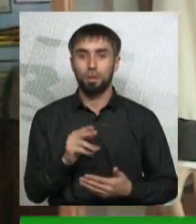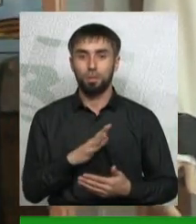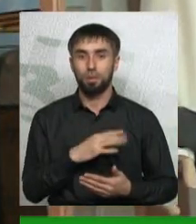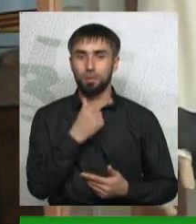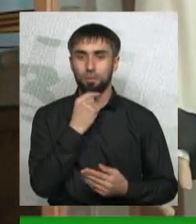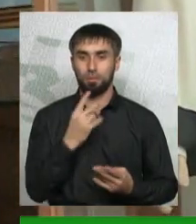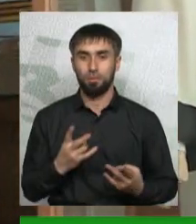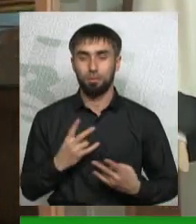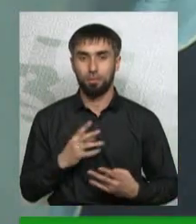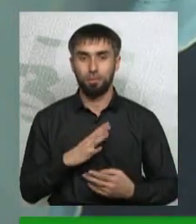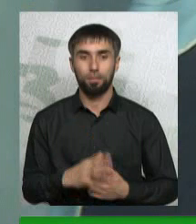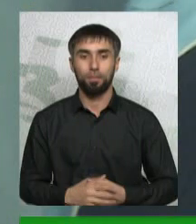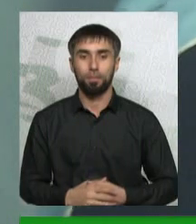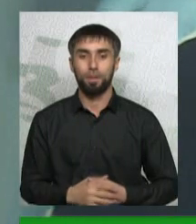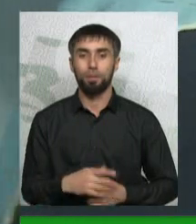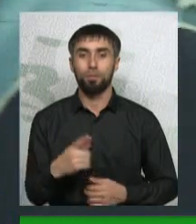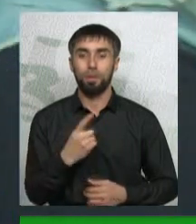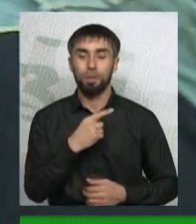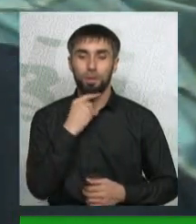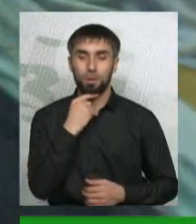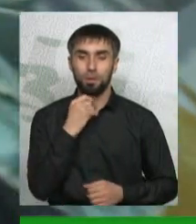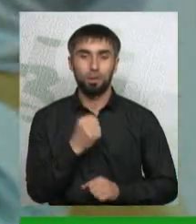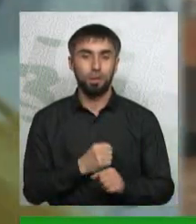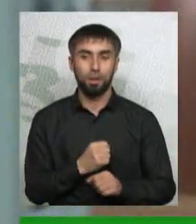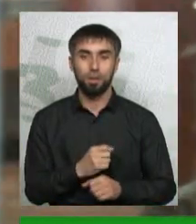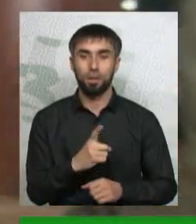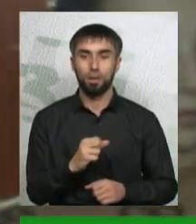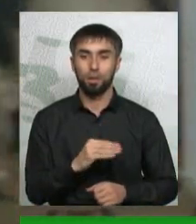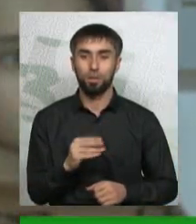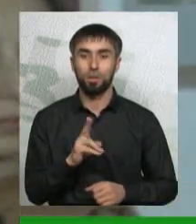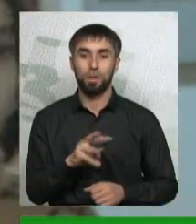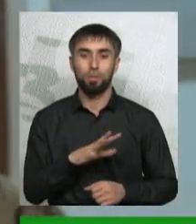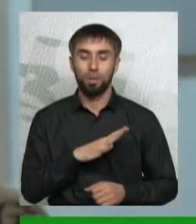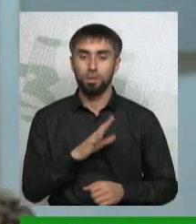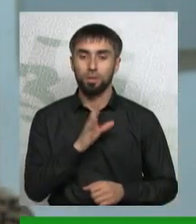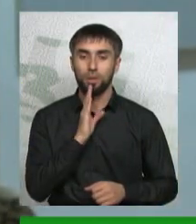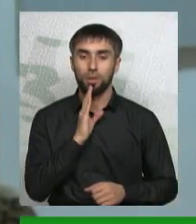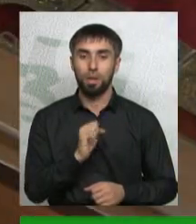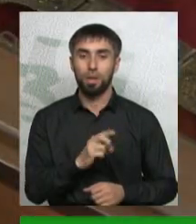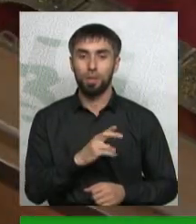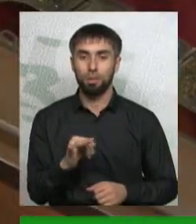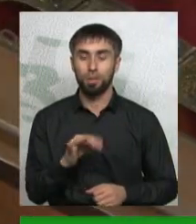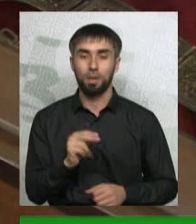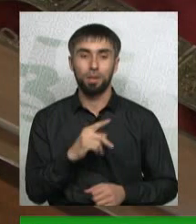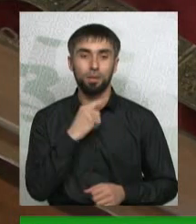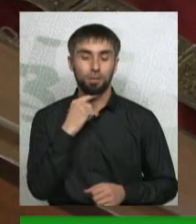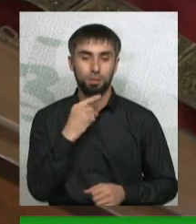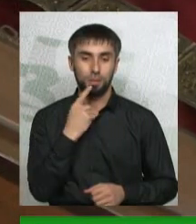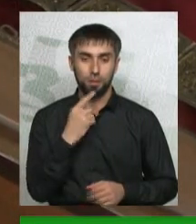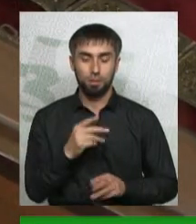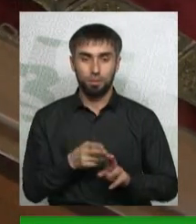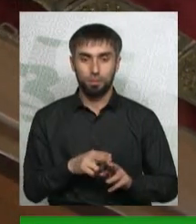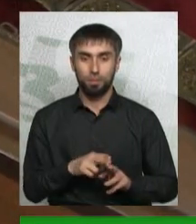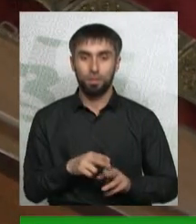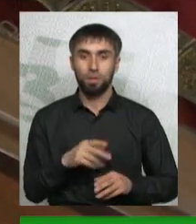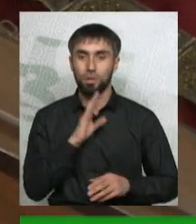декор, то есть как украшение. Первые ингуши, совершившие хадж, кем была девушка по имени Аби, как на ингушском языке называется